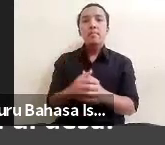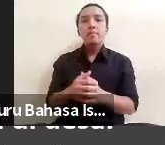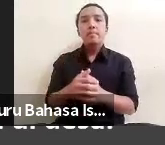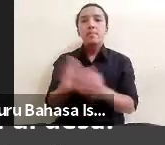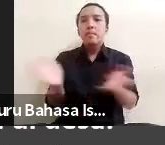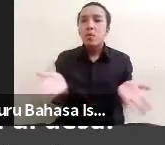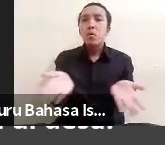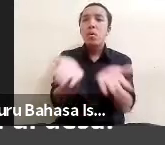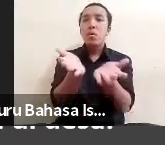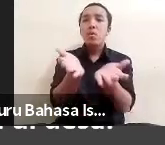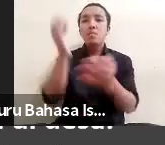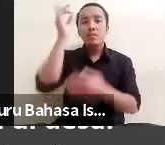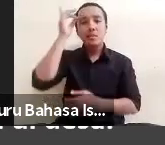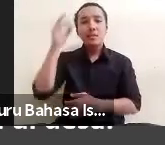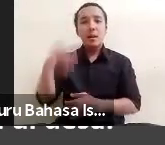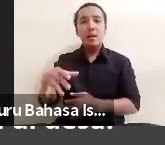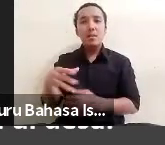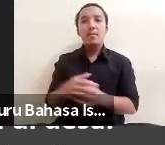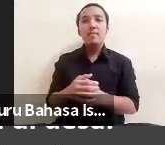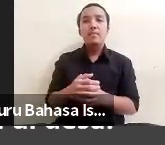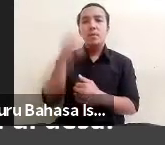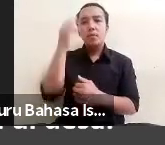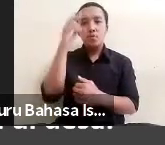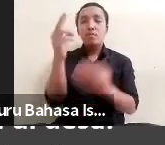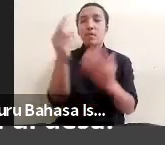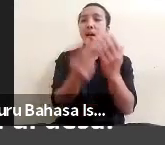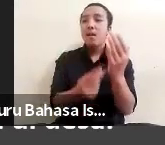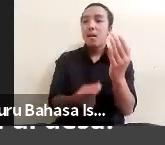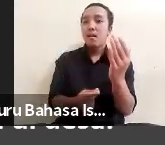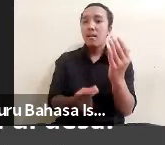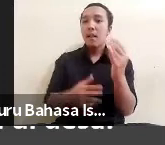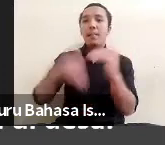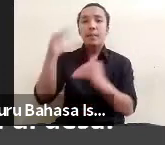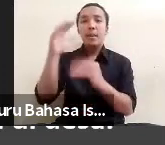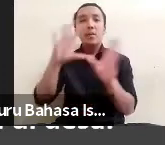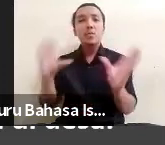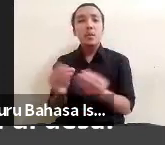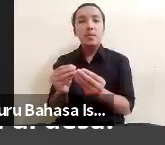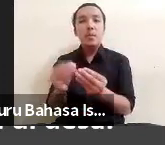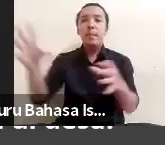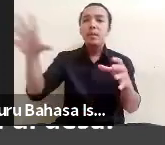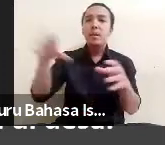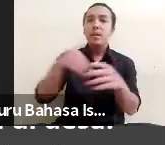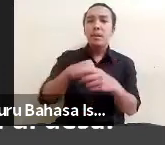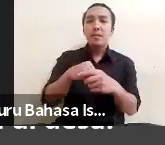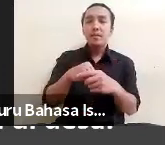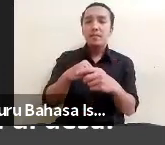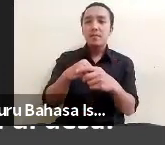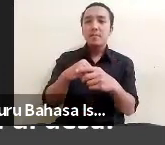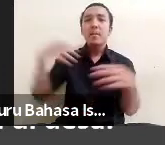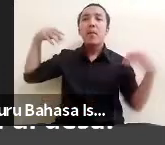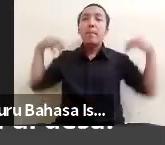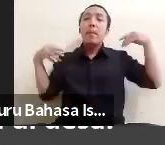mendorong desa agar melibatkan anggaran yang lebih inklusif, melibatkan difabel dalam proses pembangunan dan